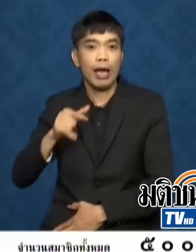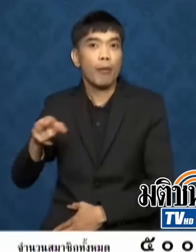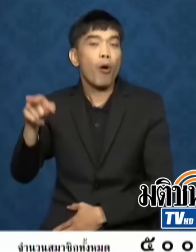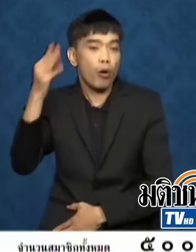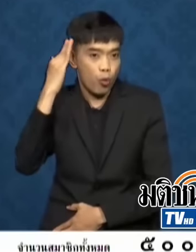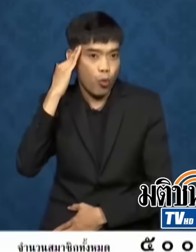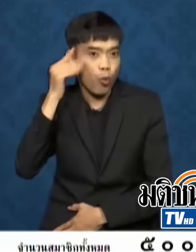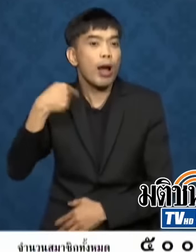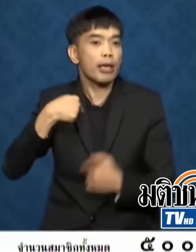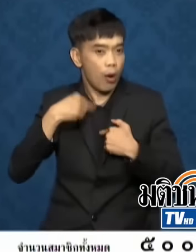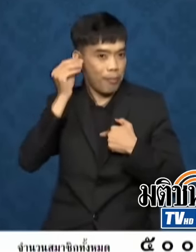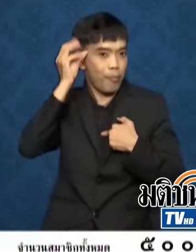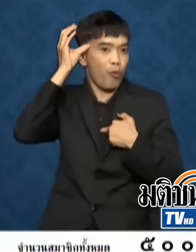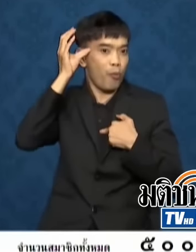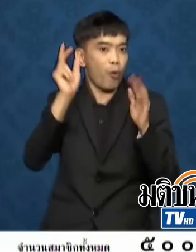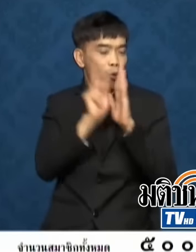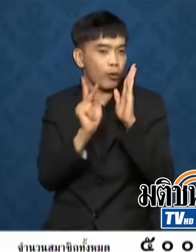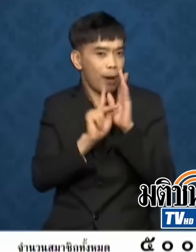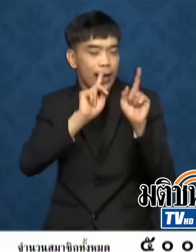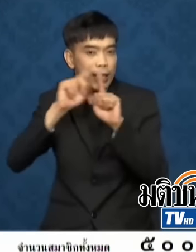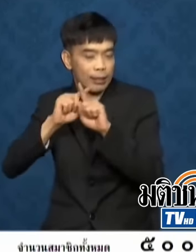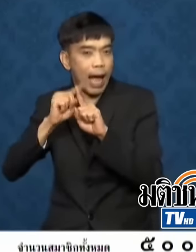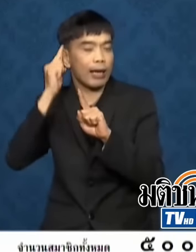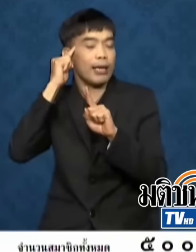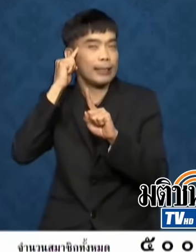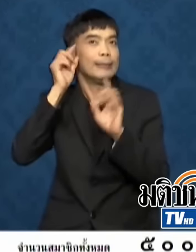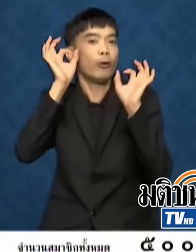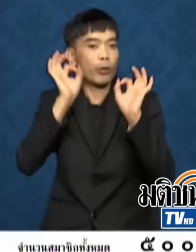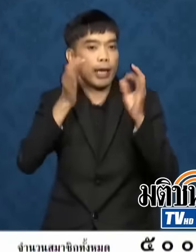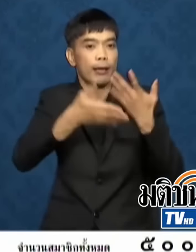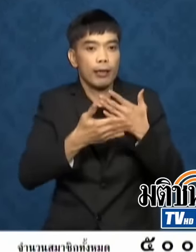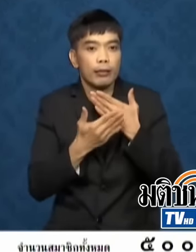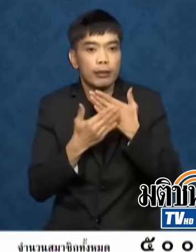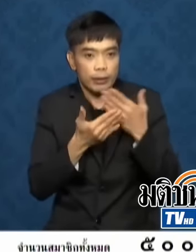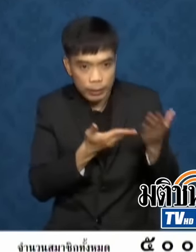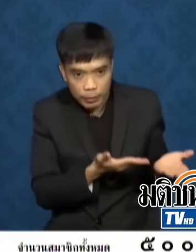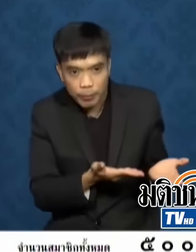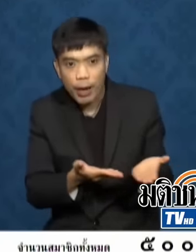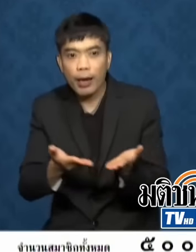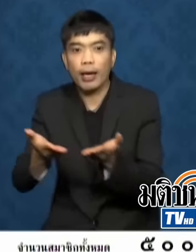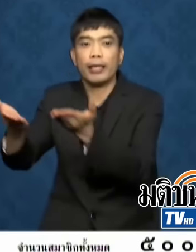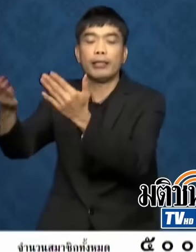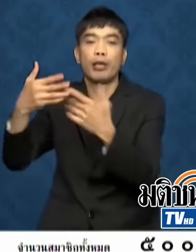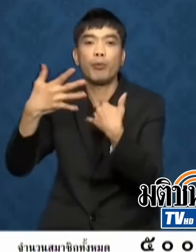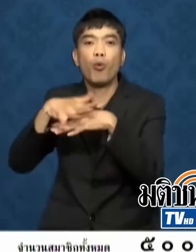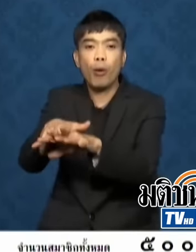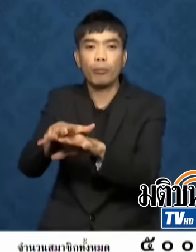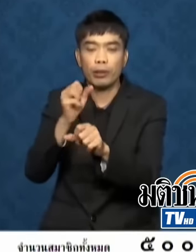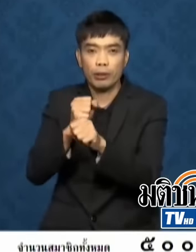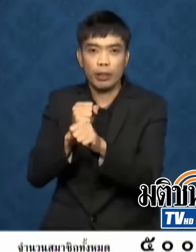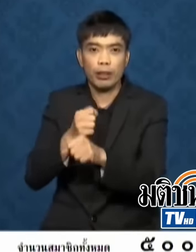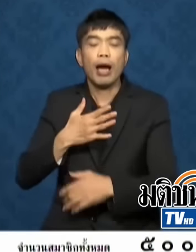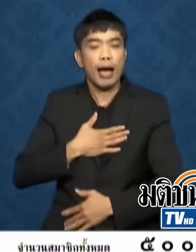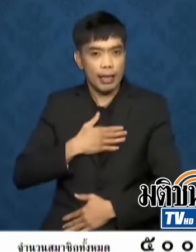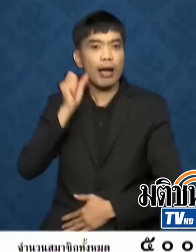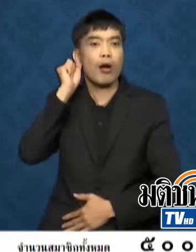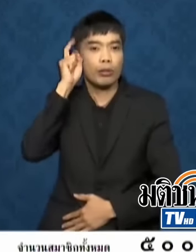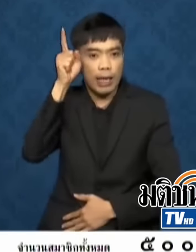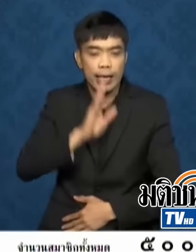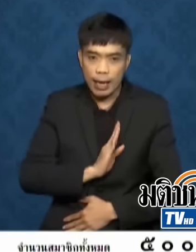มีส่วนในการพิจารณากฎหมายได้ก็เหมือนกับปัจจุบันนี้ครับที่พวกเราให้เกียรติต่อคนที่อยู่ภายนอกเป็นผู้ทรงคุณวุฒิเป็น